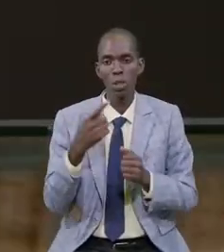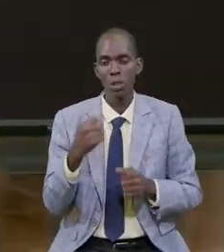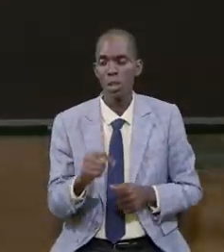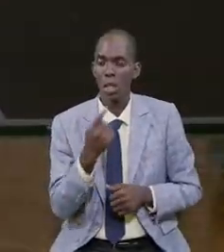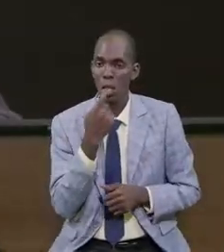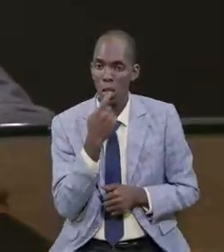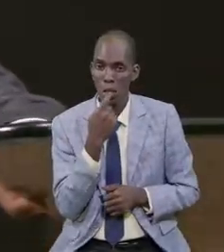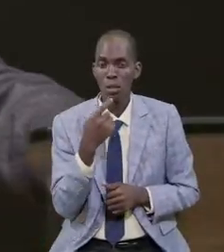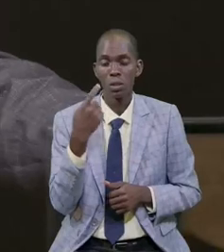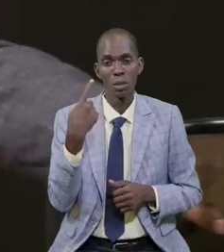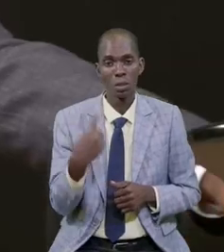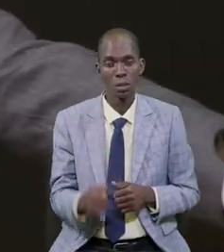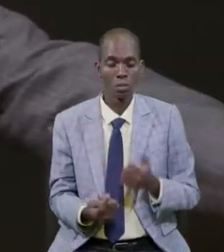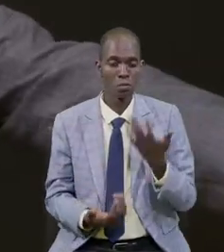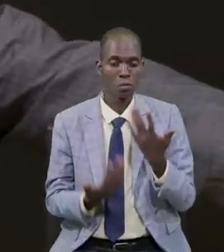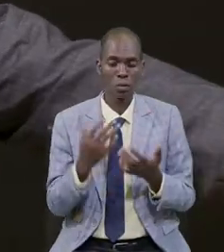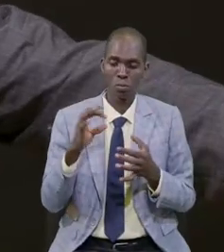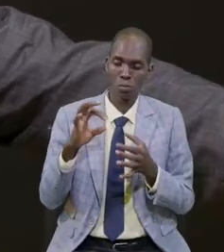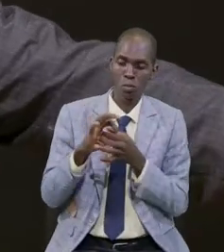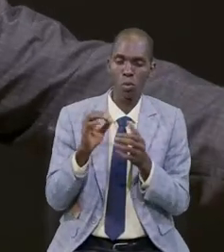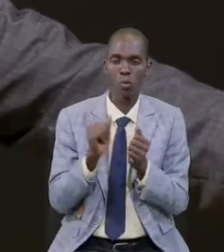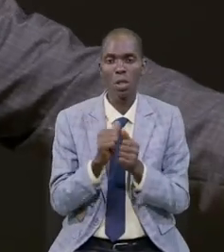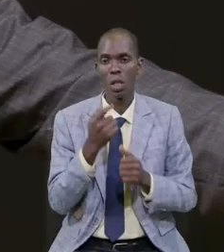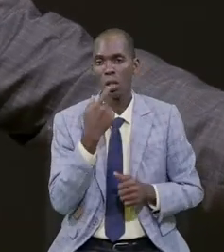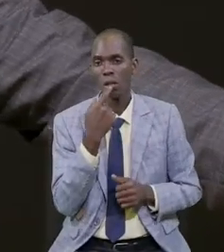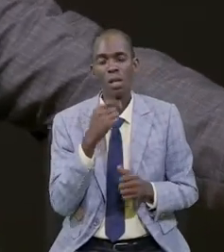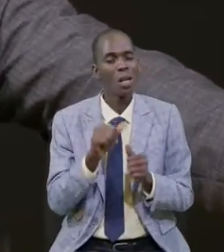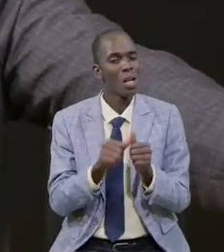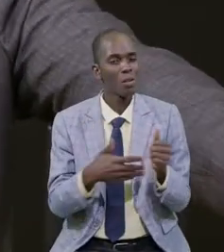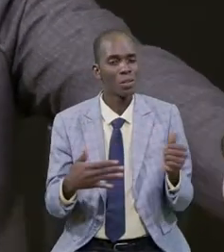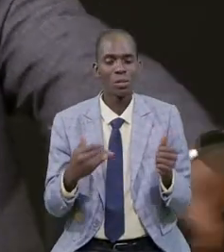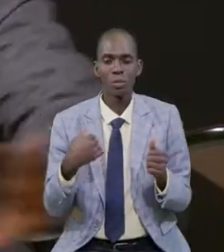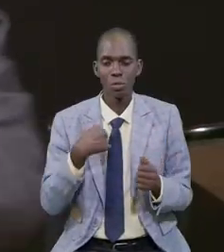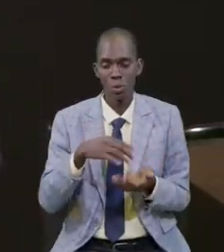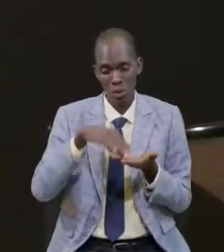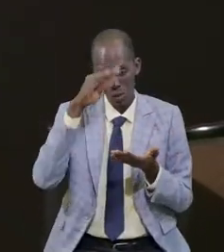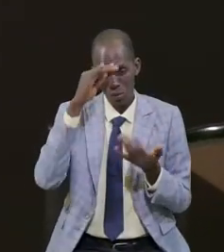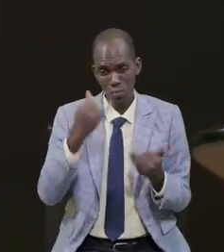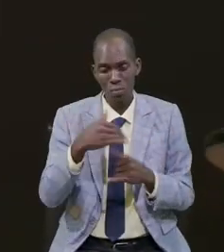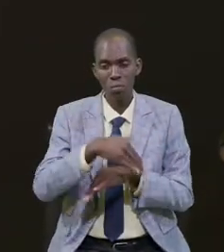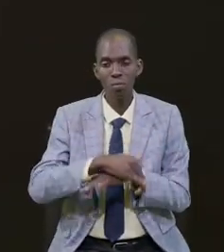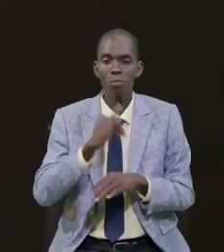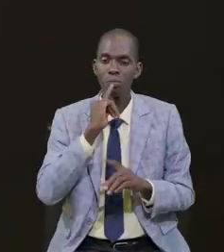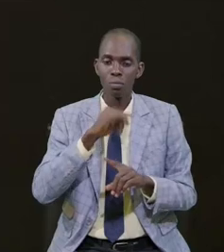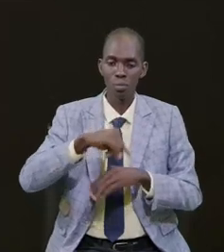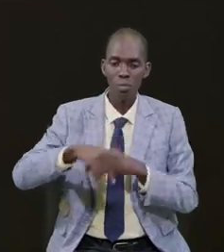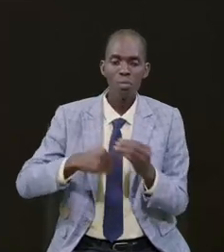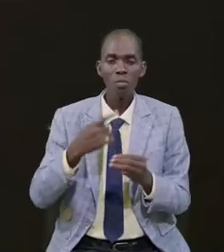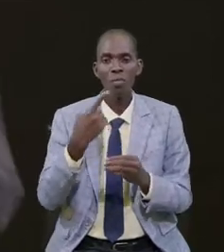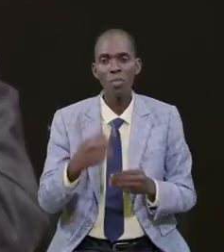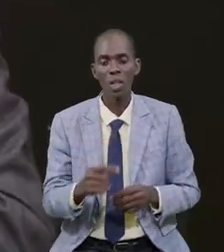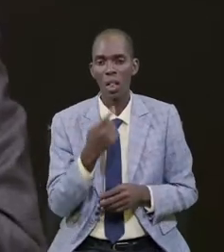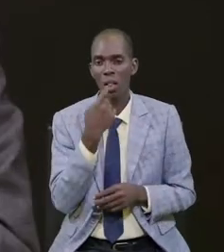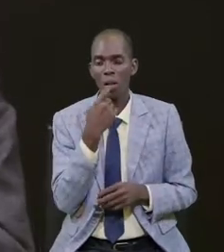foi se connectent à la petite langue. Tout pivote sur la langue, mais on voit la langue